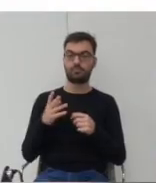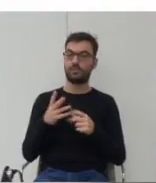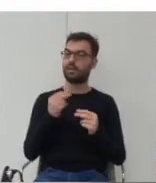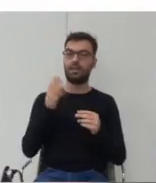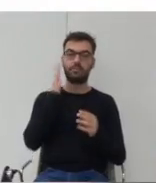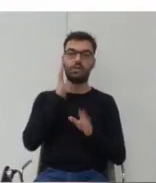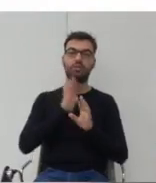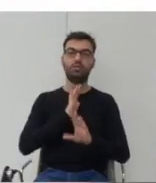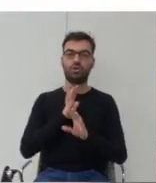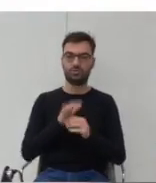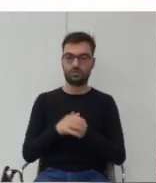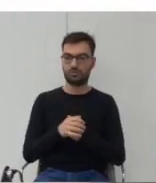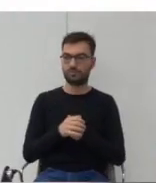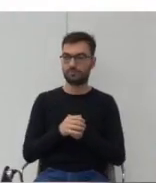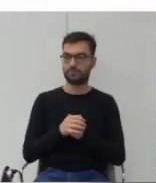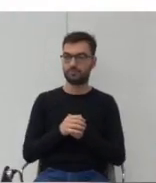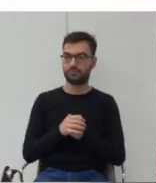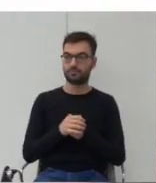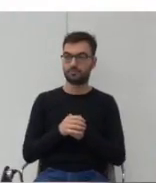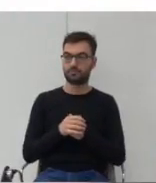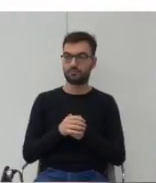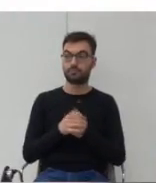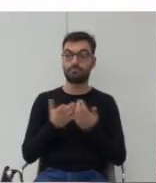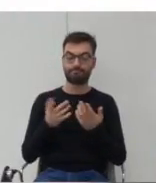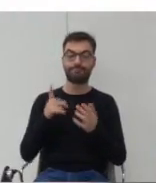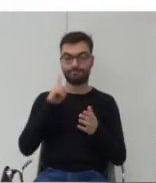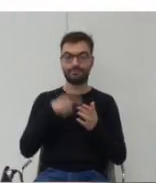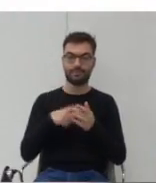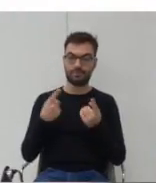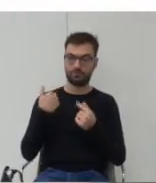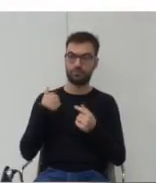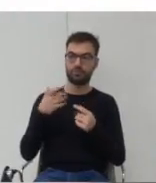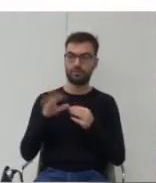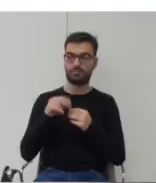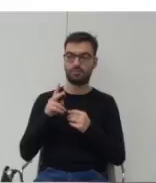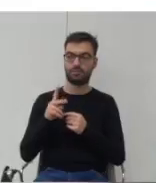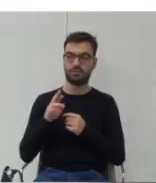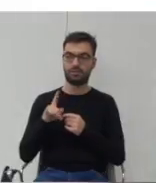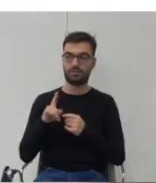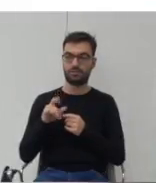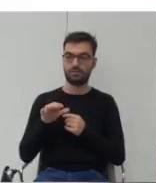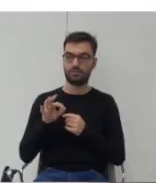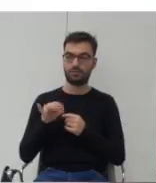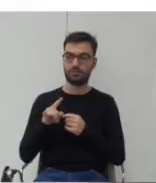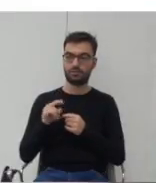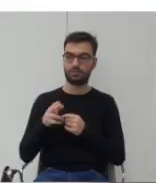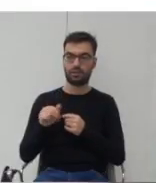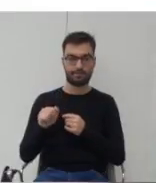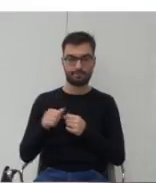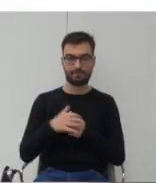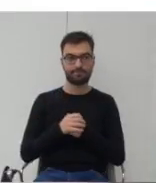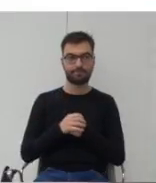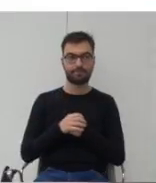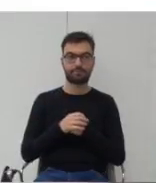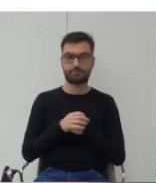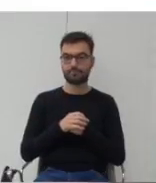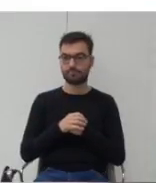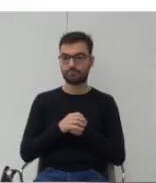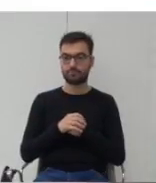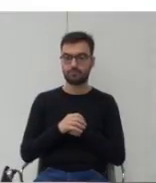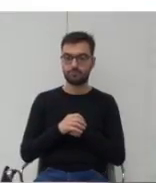a nie mieszkanie w schronisku. No, i tak właśnie było z panią Krystyną. No